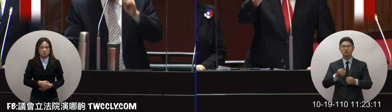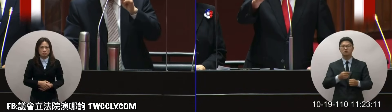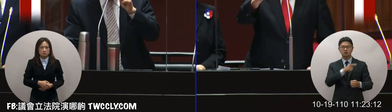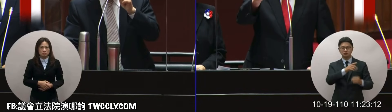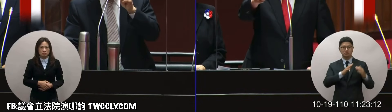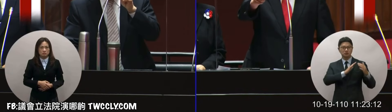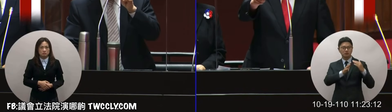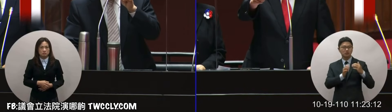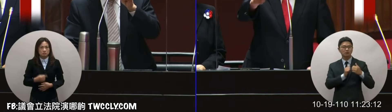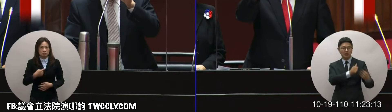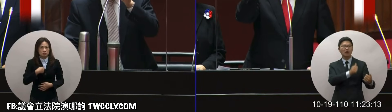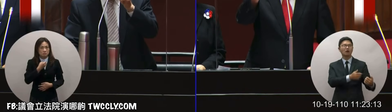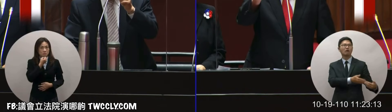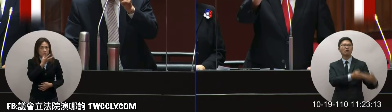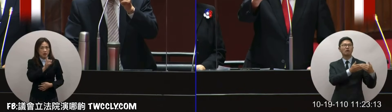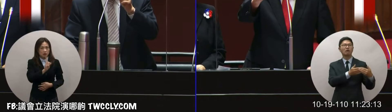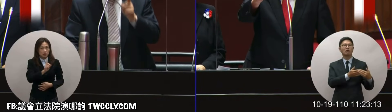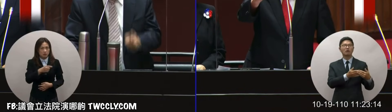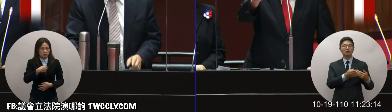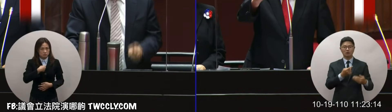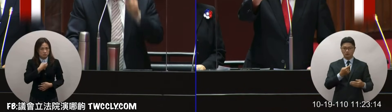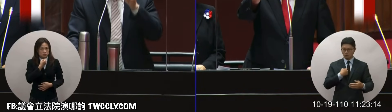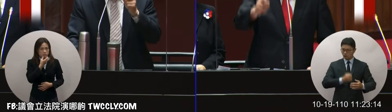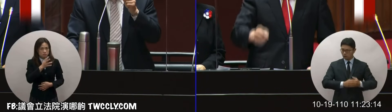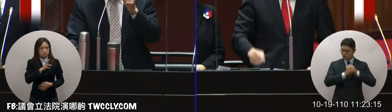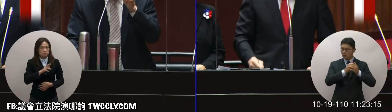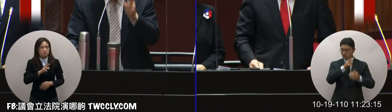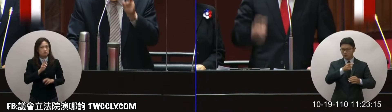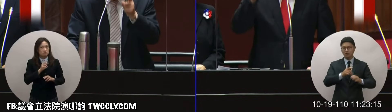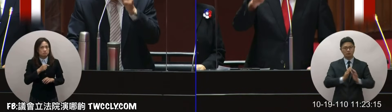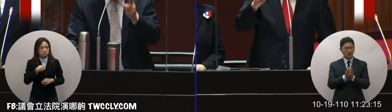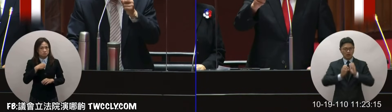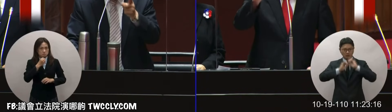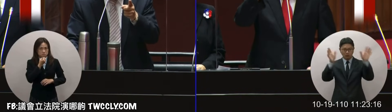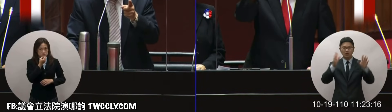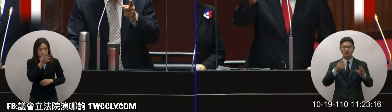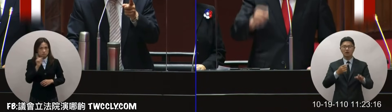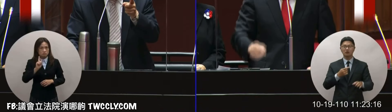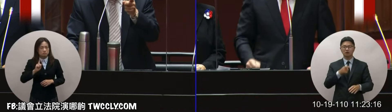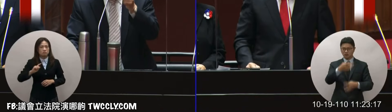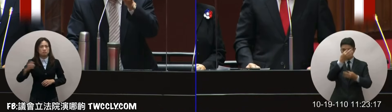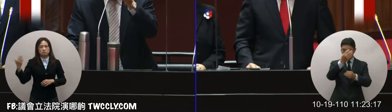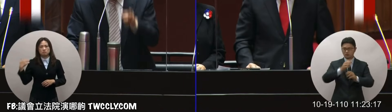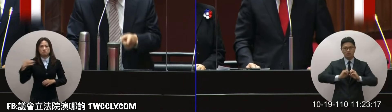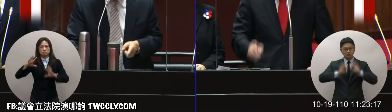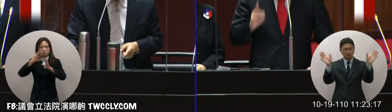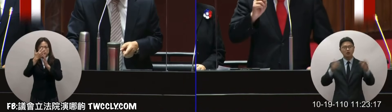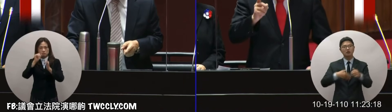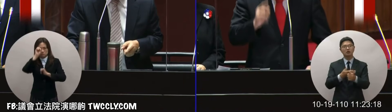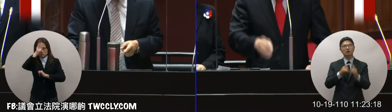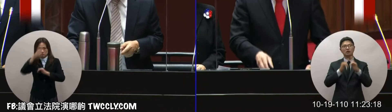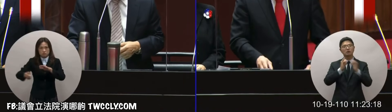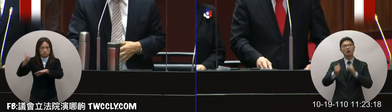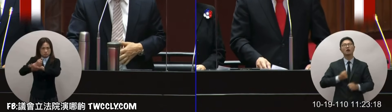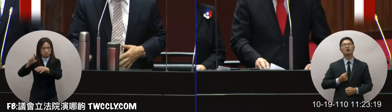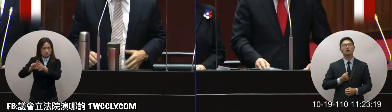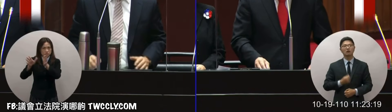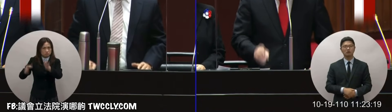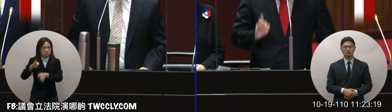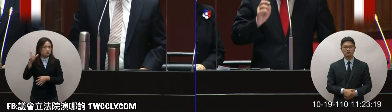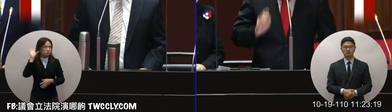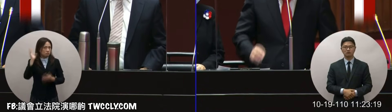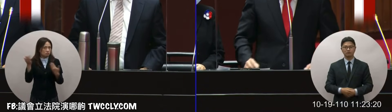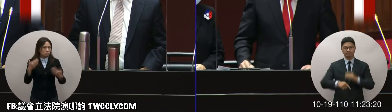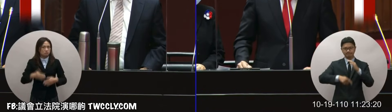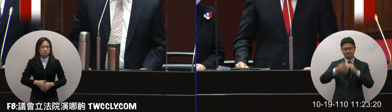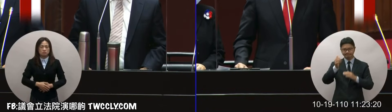我讲 院长，我钦佩你， 我 马上宣布什么时候反攻大陆。 国民党 内的让全国人知道， 委员要听清楚。 院长，